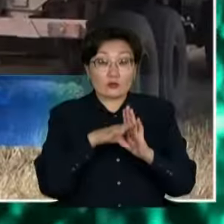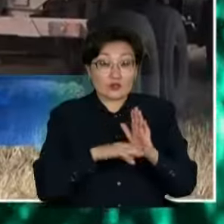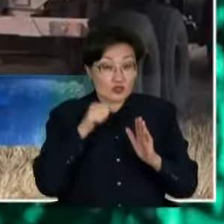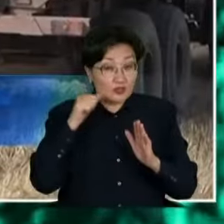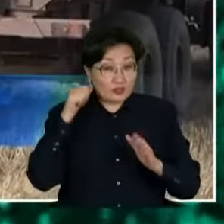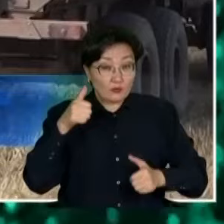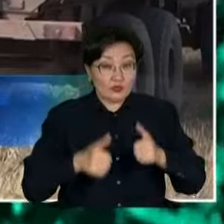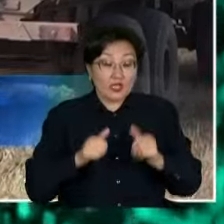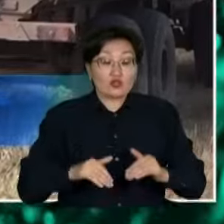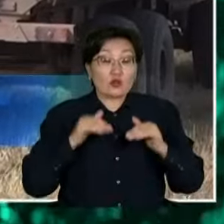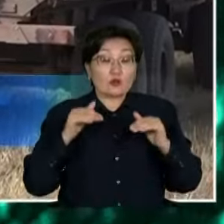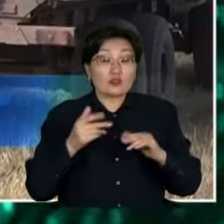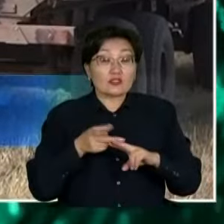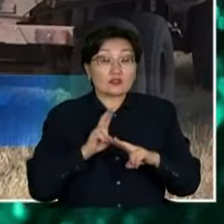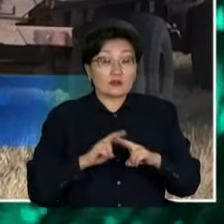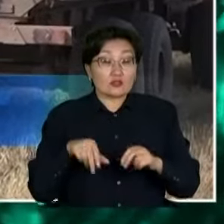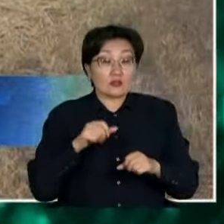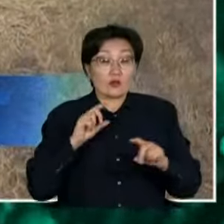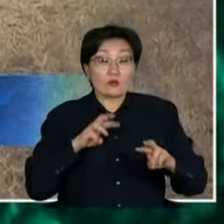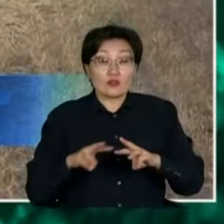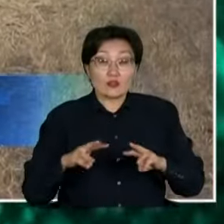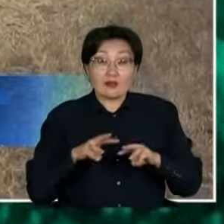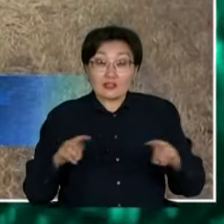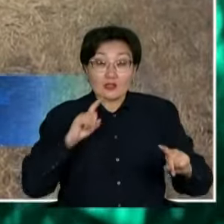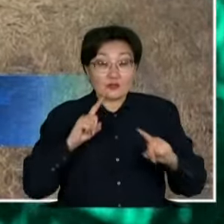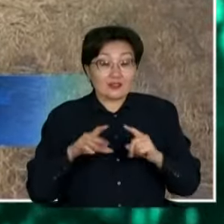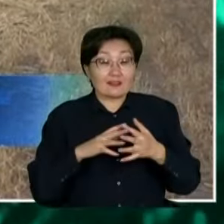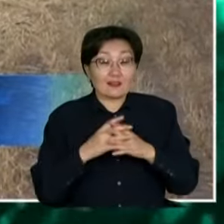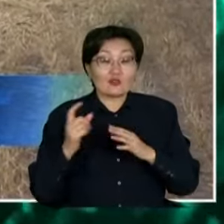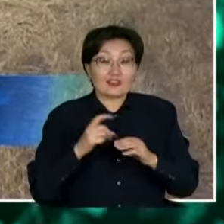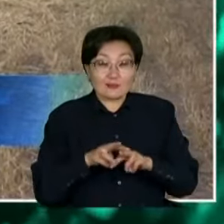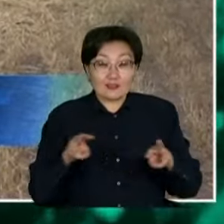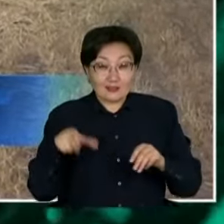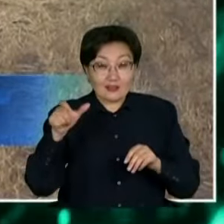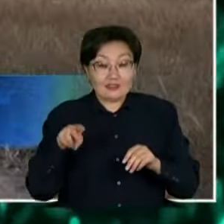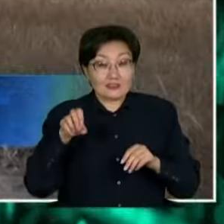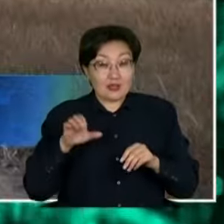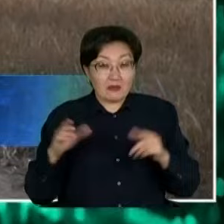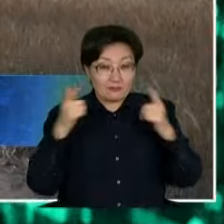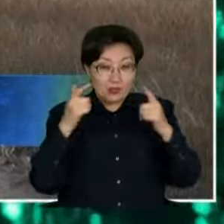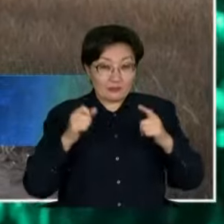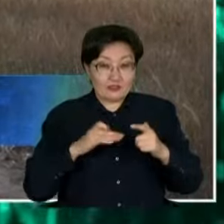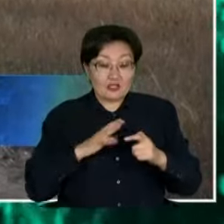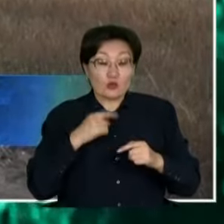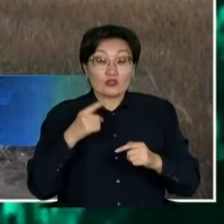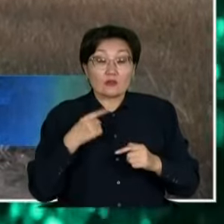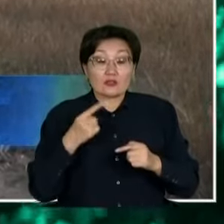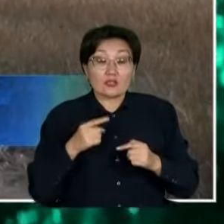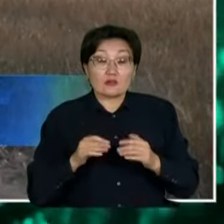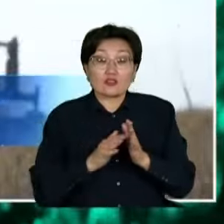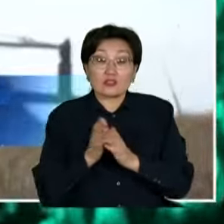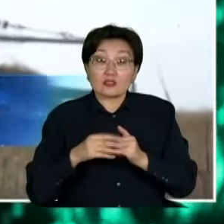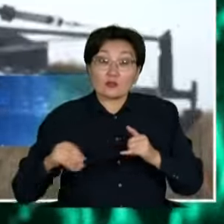жылмен салыстырғанда жоғары. Бұл туралы үкімет отырысында ауыл шаруашылығы министрі Айдарбек Сапаров мәлімдеді. Сөзінше,